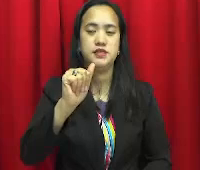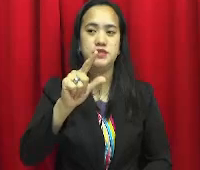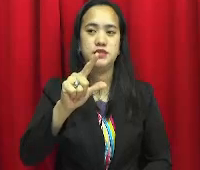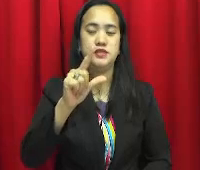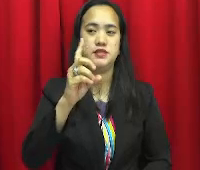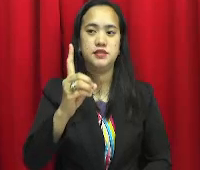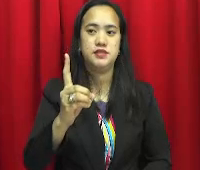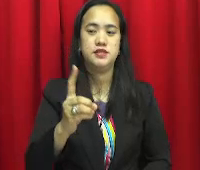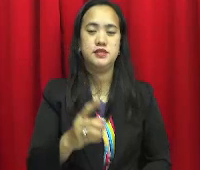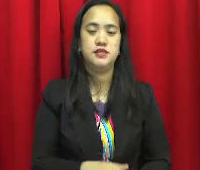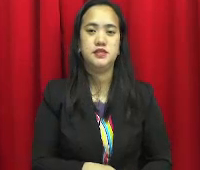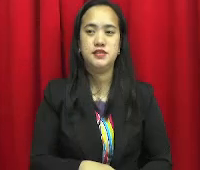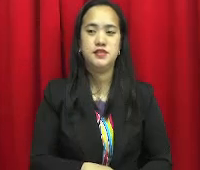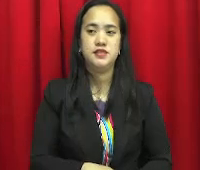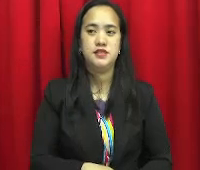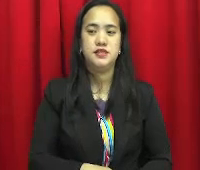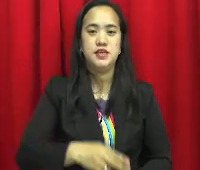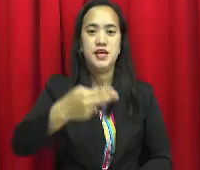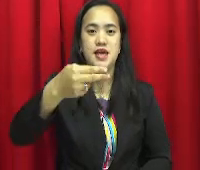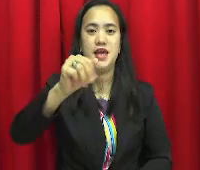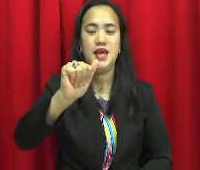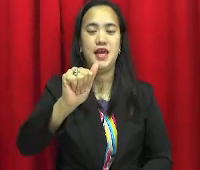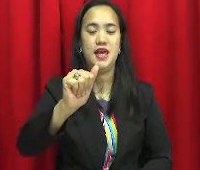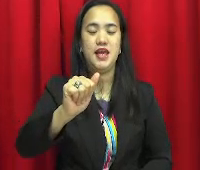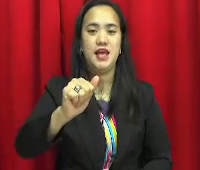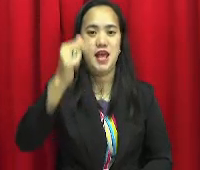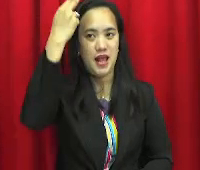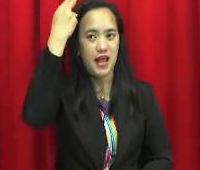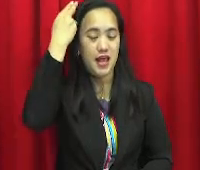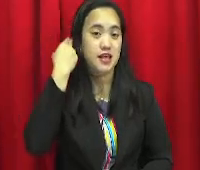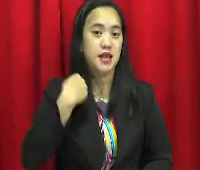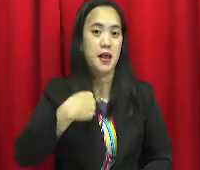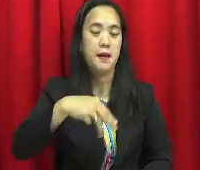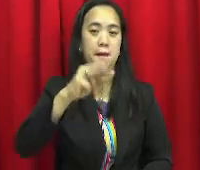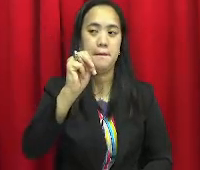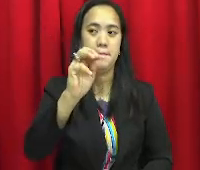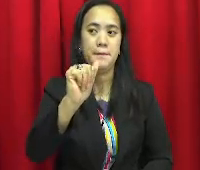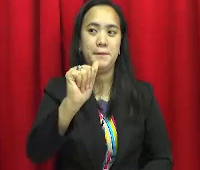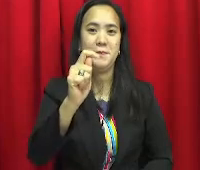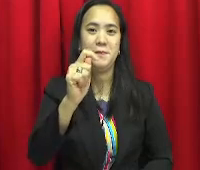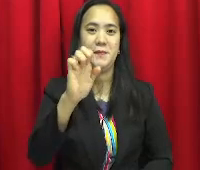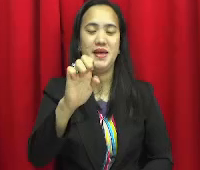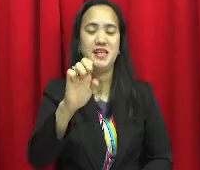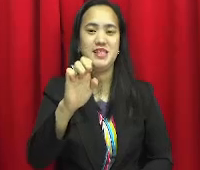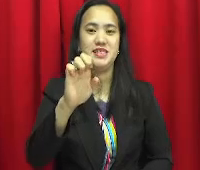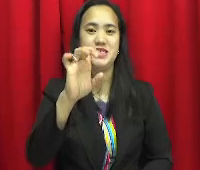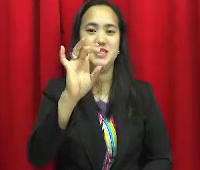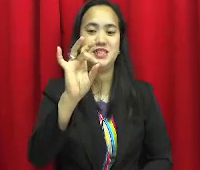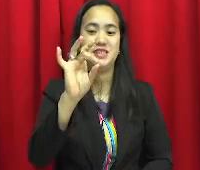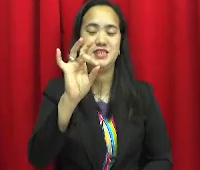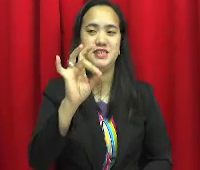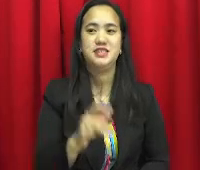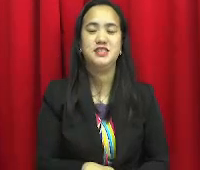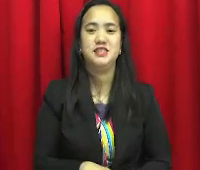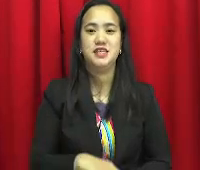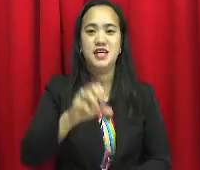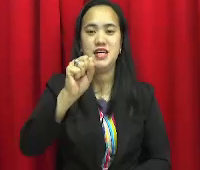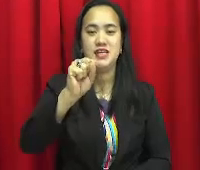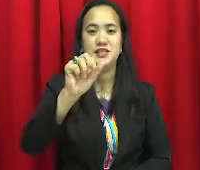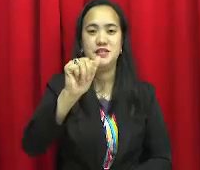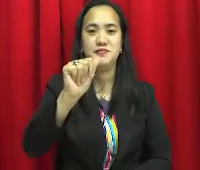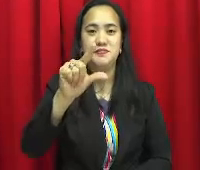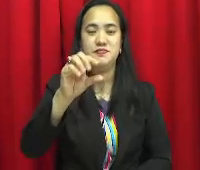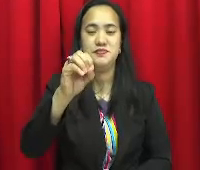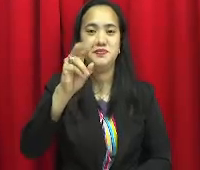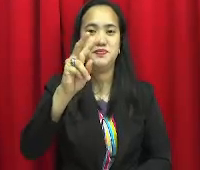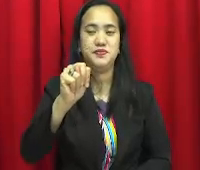out to Hair M8 Salon. Ayan. Ah. Hello. Discount tayo dyan. Yeah, yeah. Lahat. Talaga matindi maggupit yan